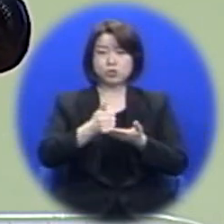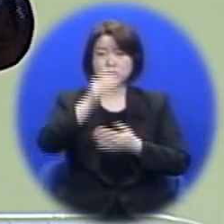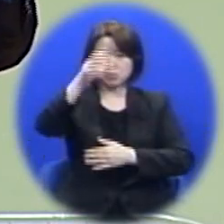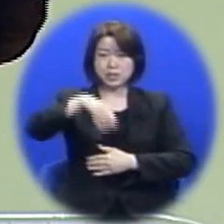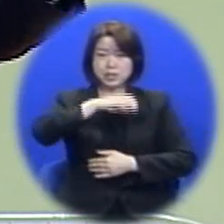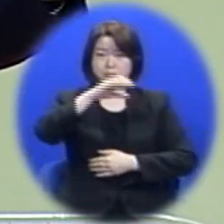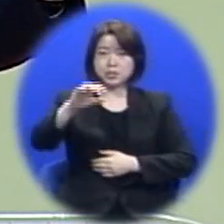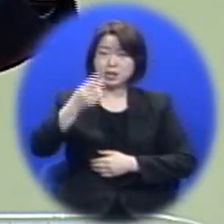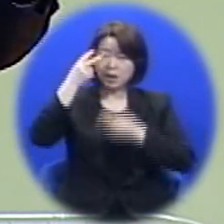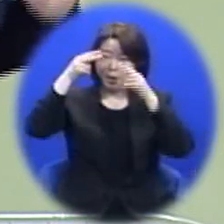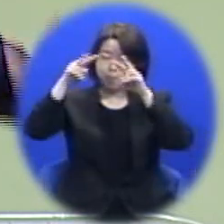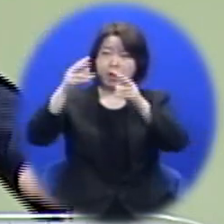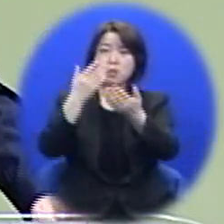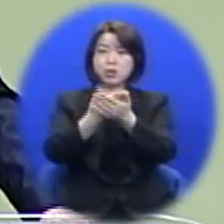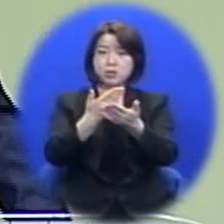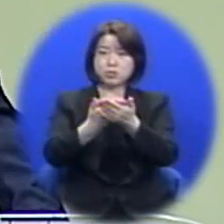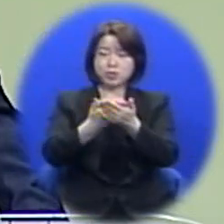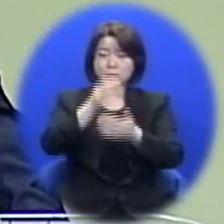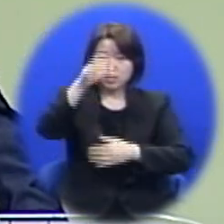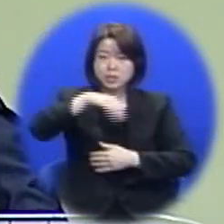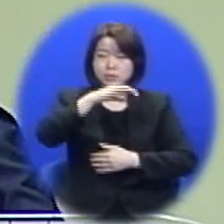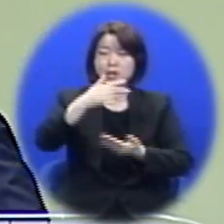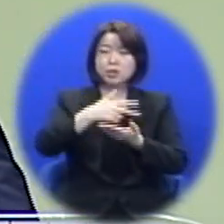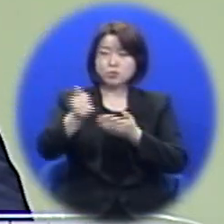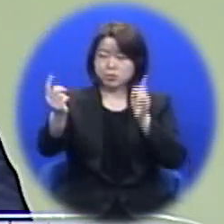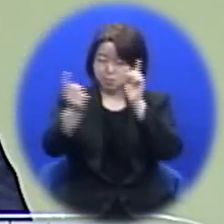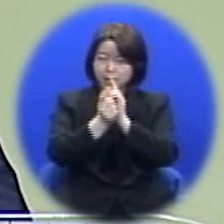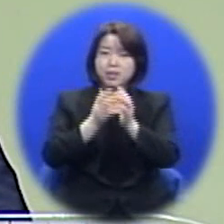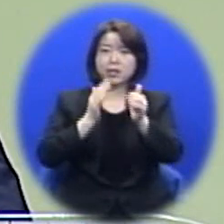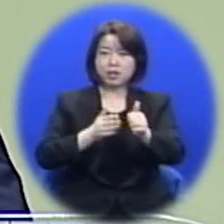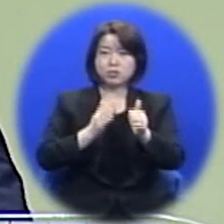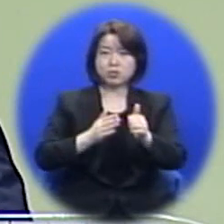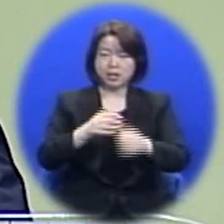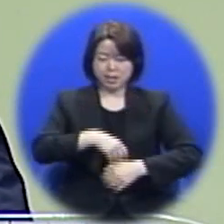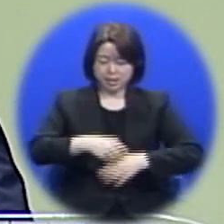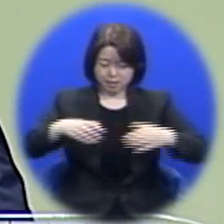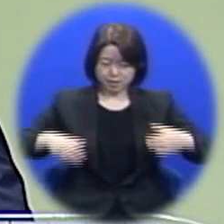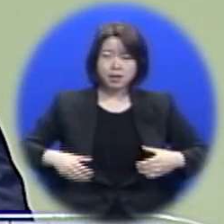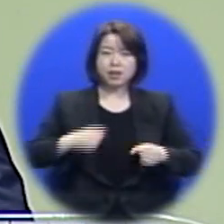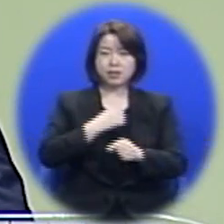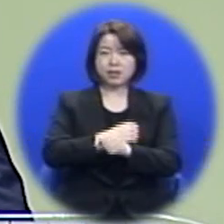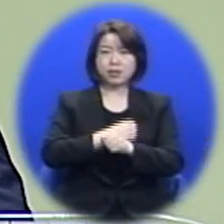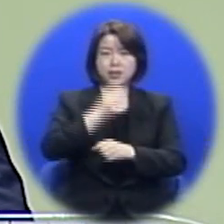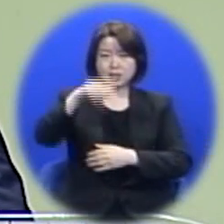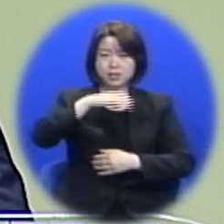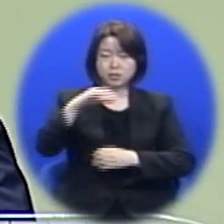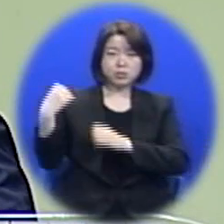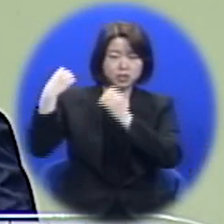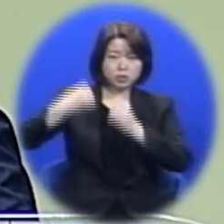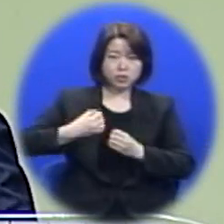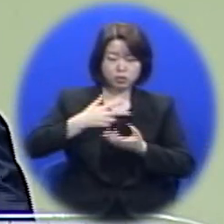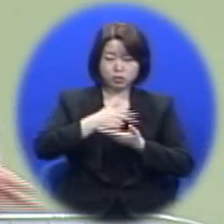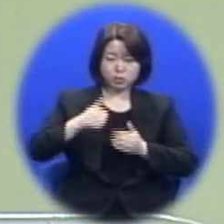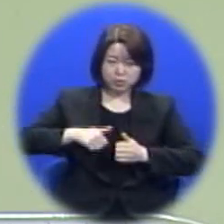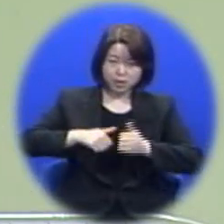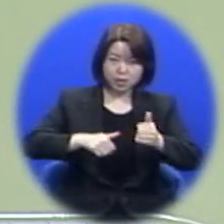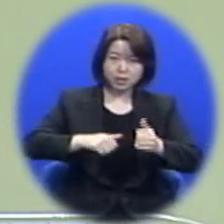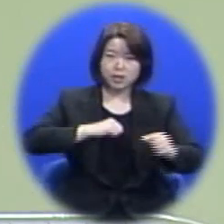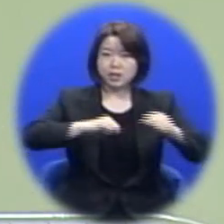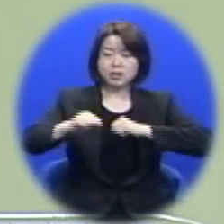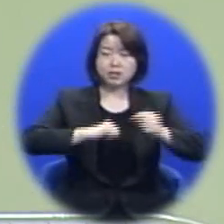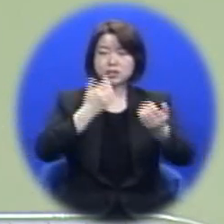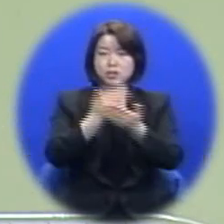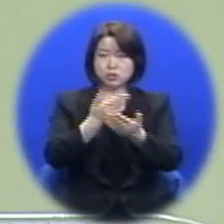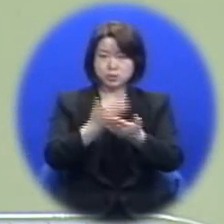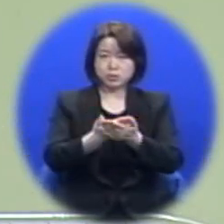바라보게 해 주소서 십자가의 주님을 만나게 주소서 당당하게 십자가 지고 주님 따라갈 수 있게 역사 해